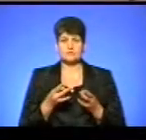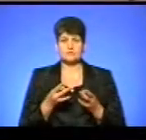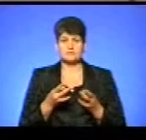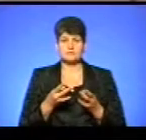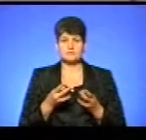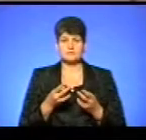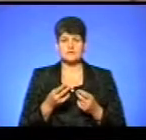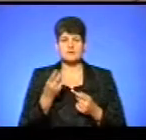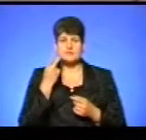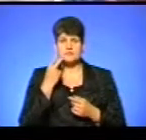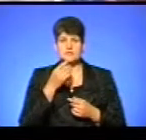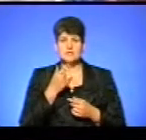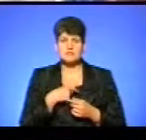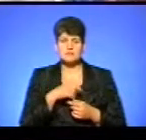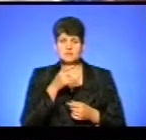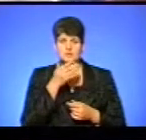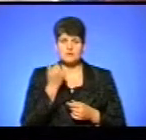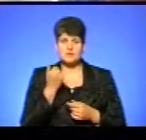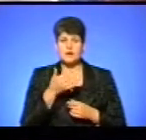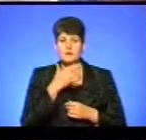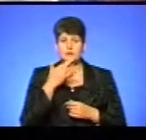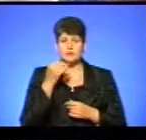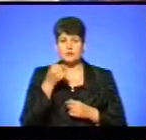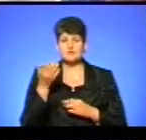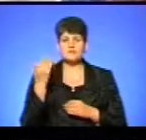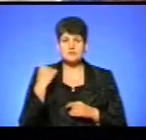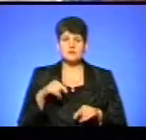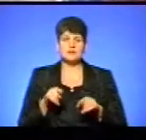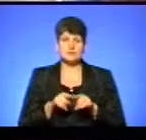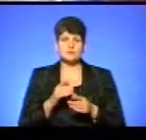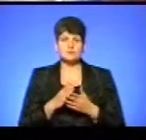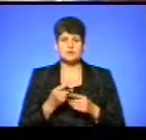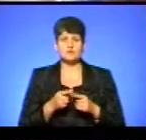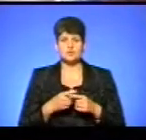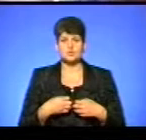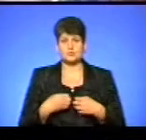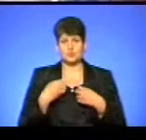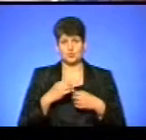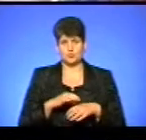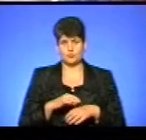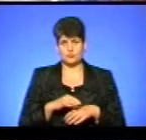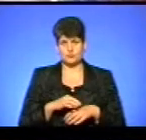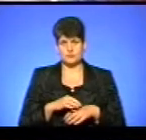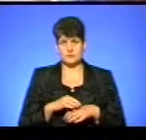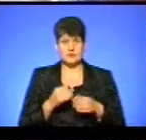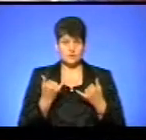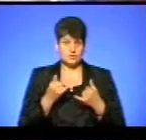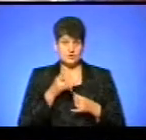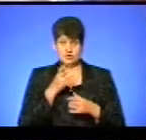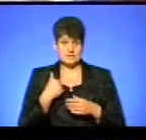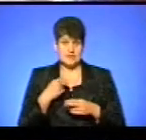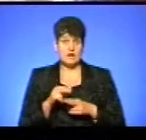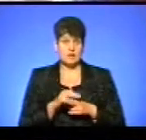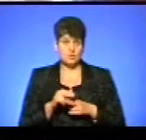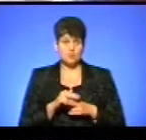весь час на себе часу не вистачає. Багато років назад я перенесла також цю страшну хворобу. Але ж на даний час я